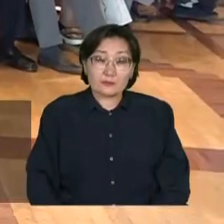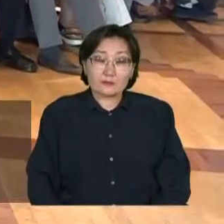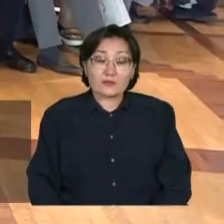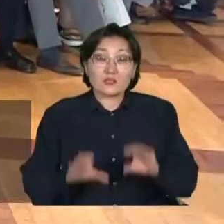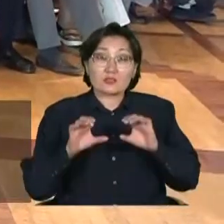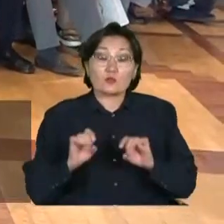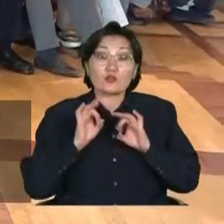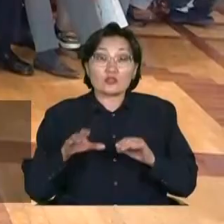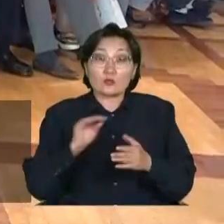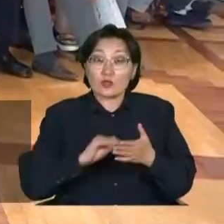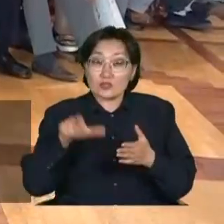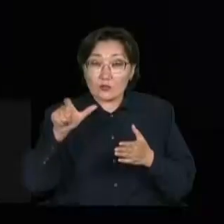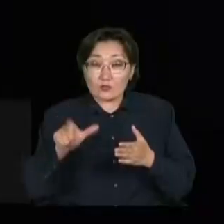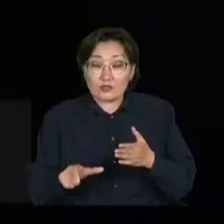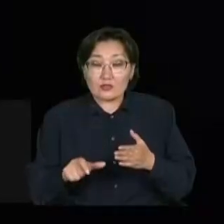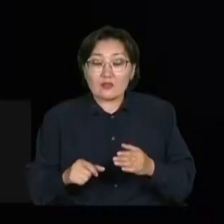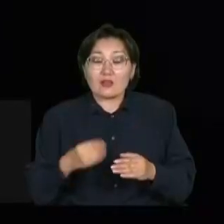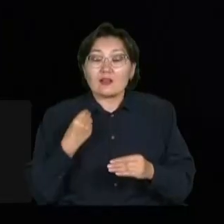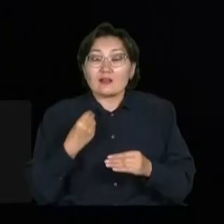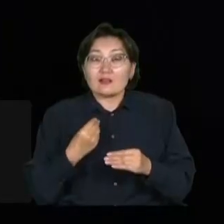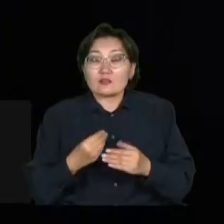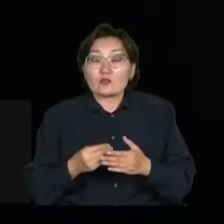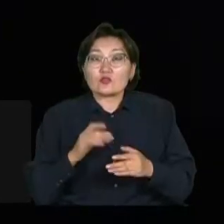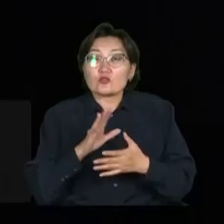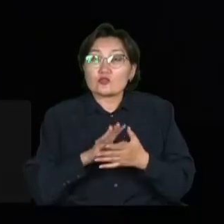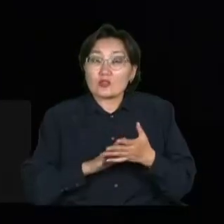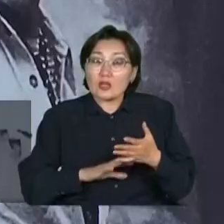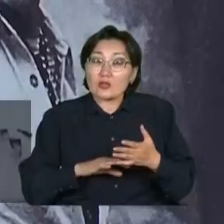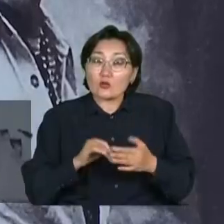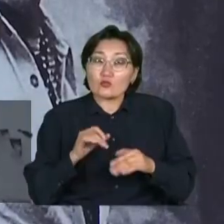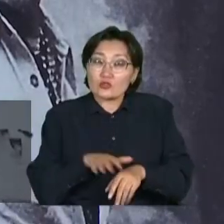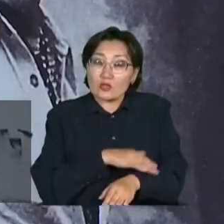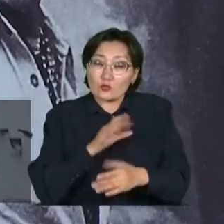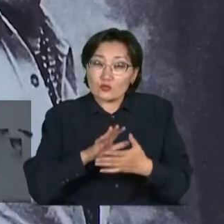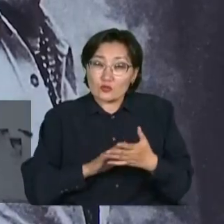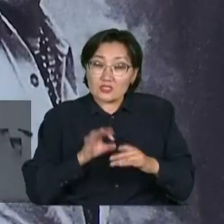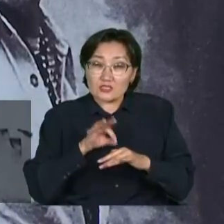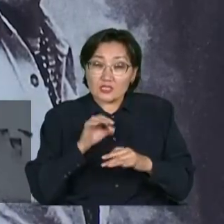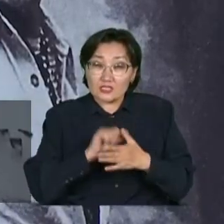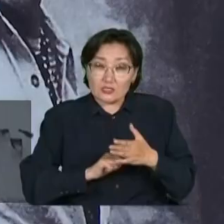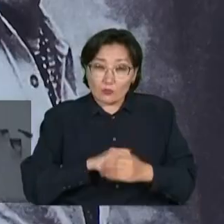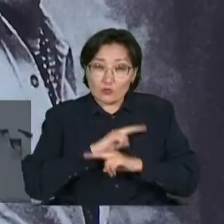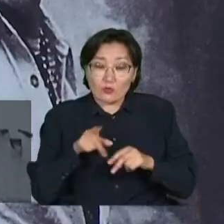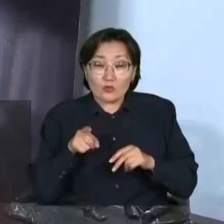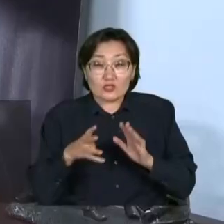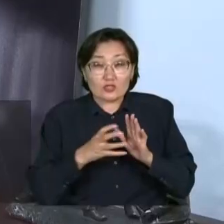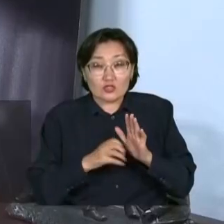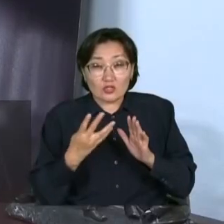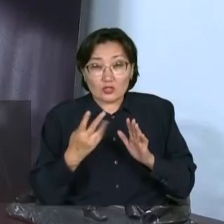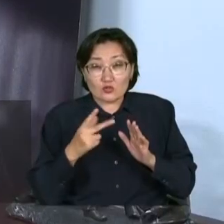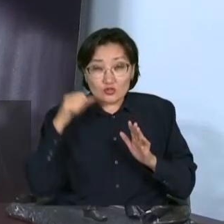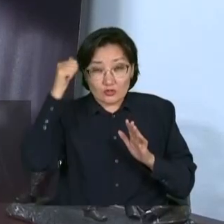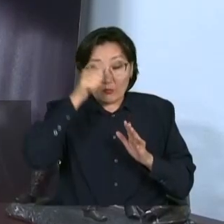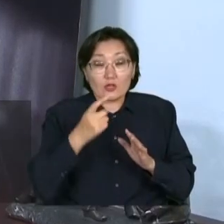Заңғар жазушының ұлы Асылдың сынығы ұзаққа созылған сырқаттан 81 жасында өмірден озды. Ғалым 1943